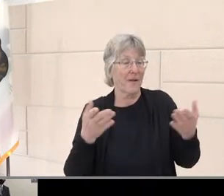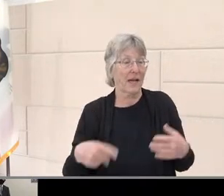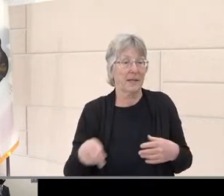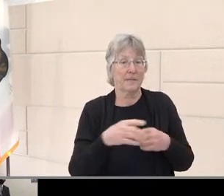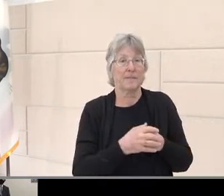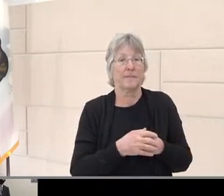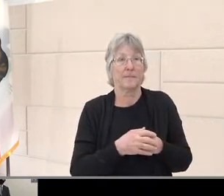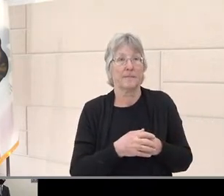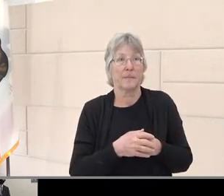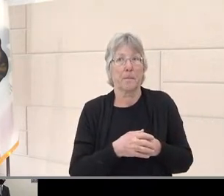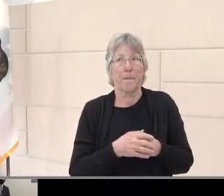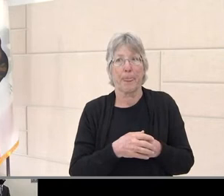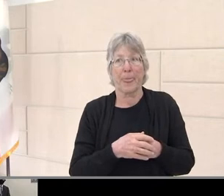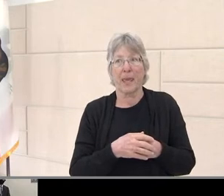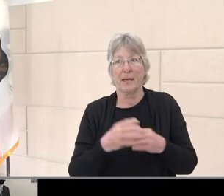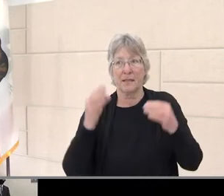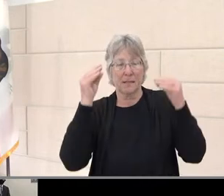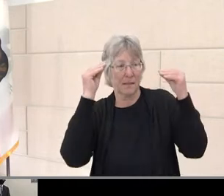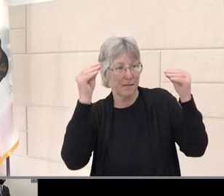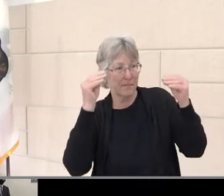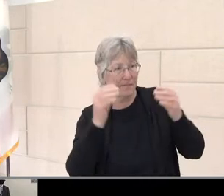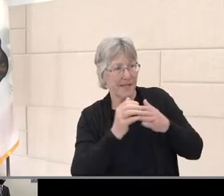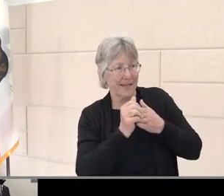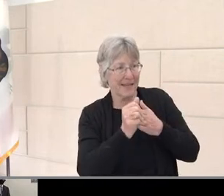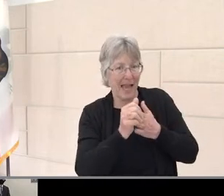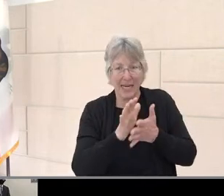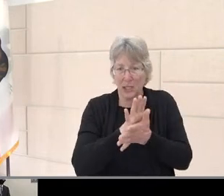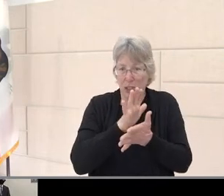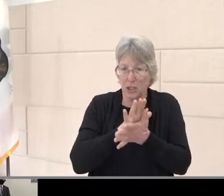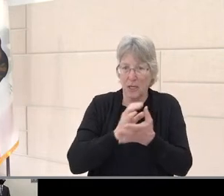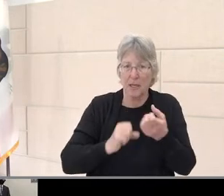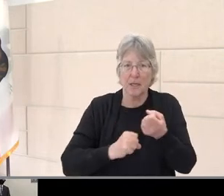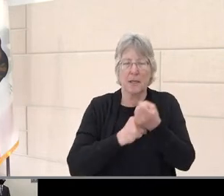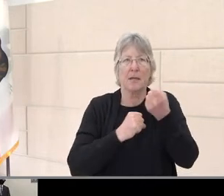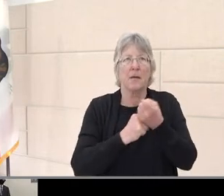បន្ថែមពីលើក្នុងការបង្ហាត់សិក្សា